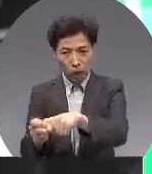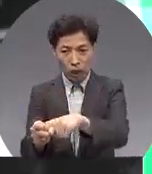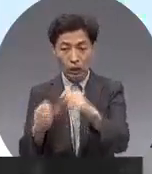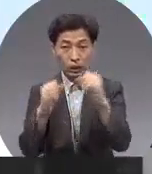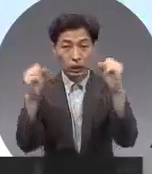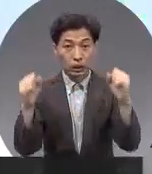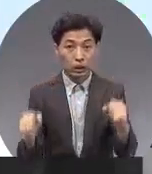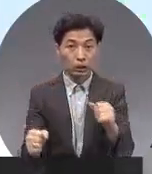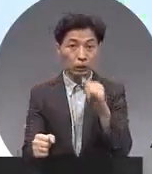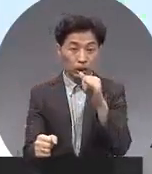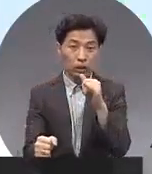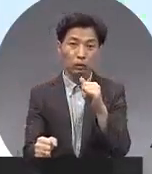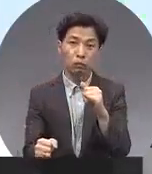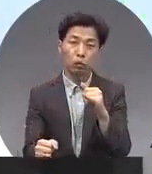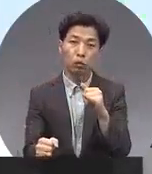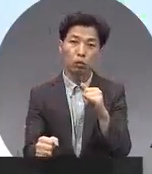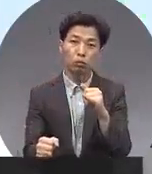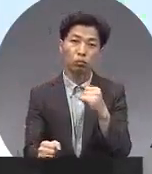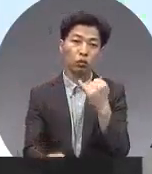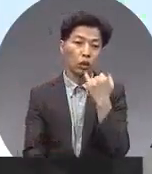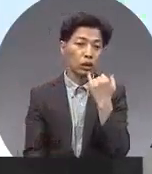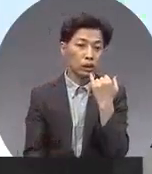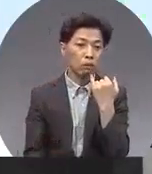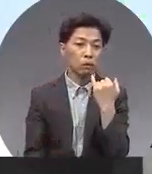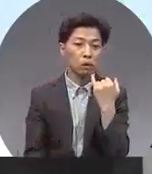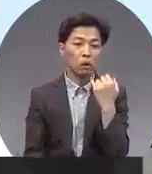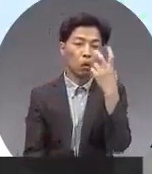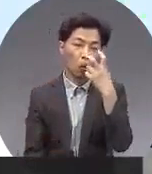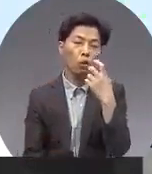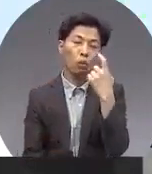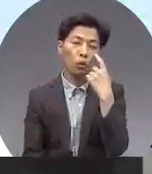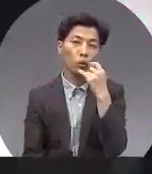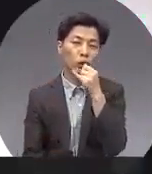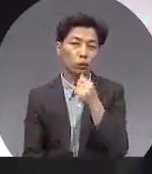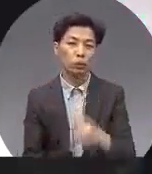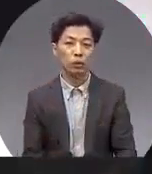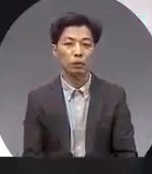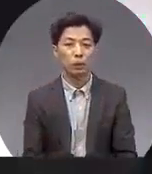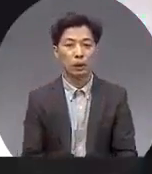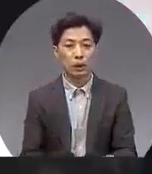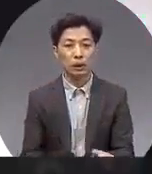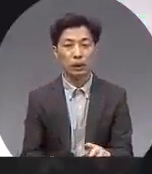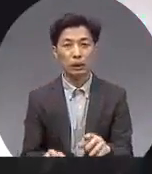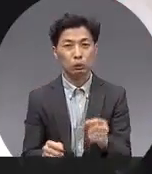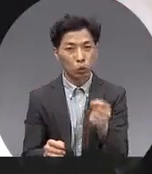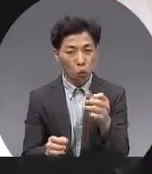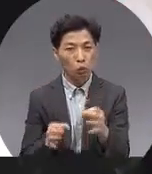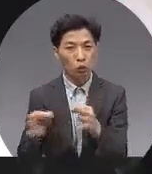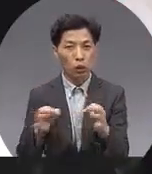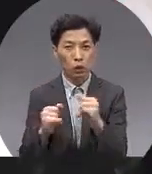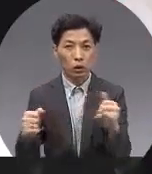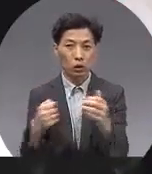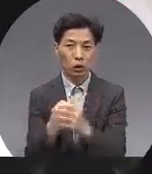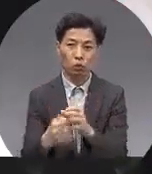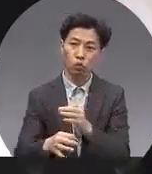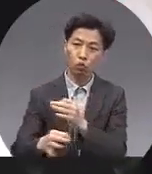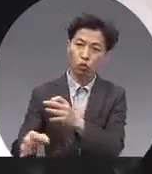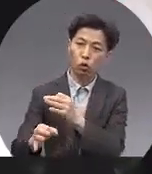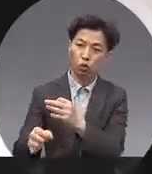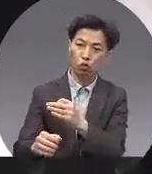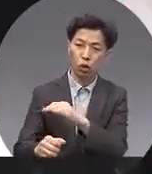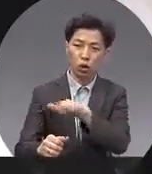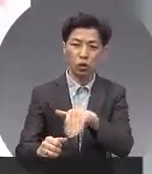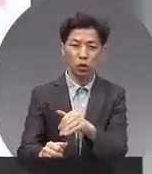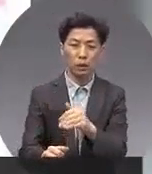시스템이 있다면은 검토는 한번 해보고 싶은데 저희는 소상공인이다 보니까 그거에 더 투자할 수 있는 여력은